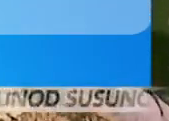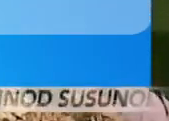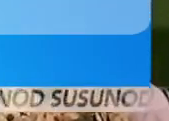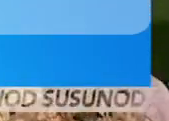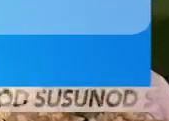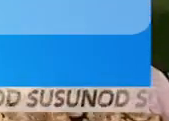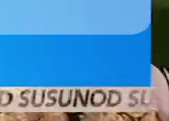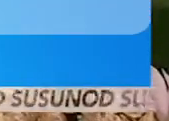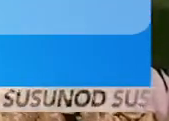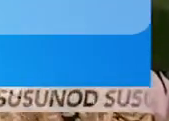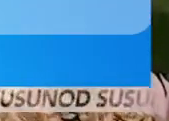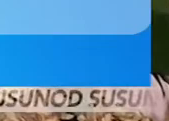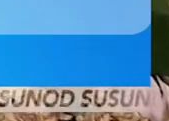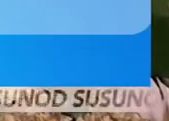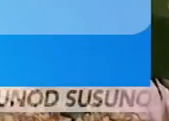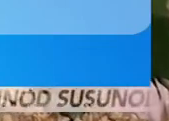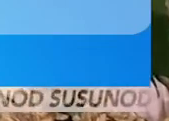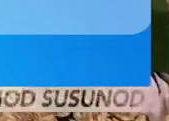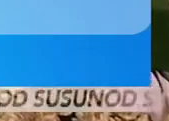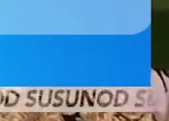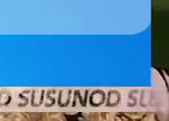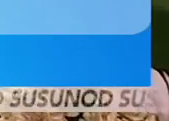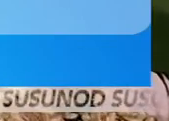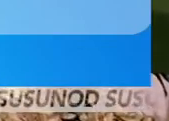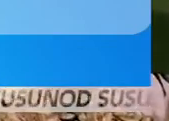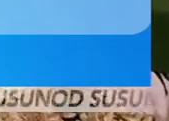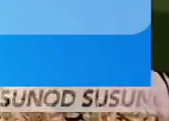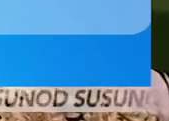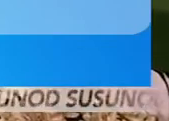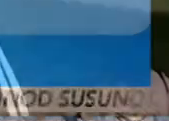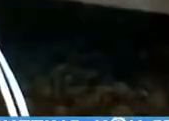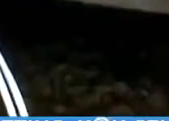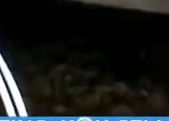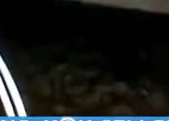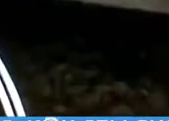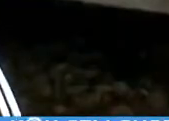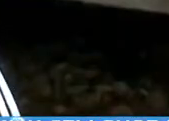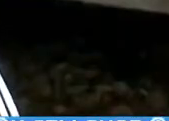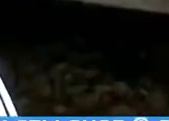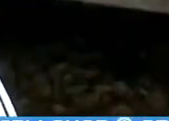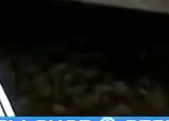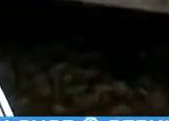pang may init na balita sa pagbabalik ng Balitang Hali.